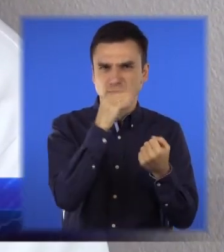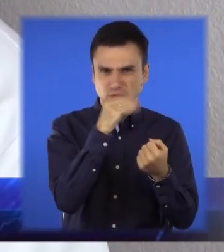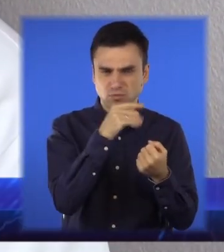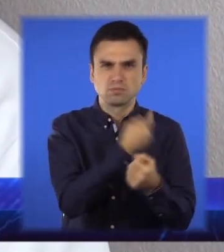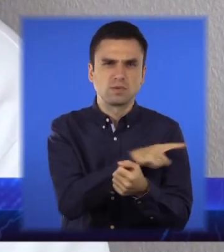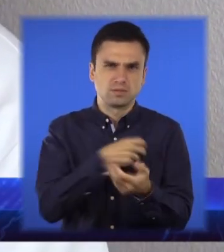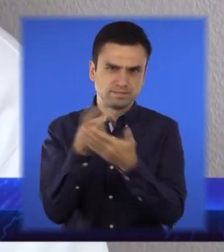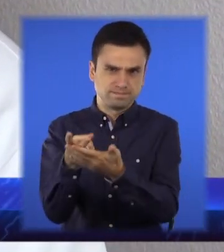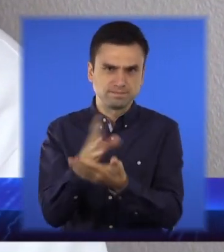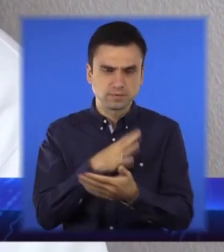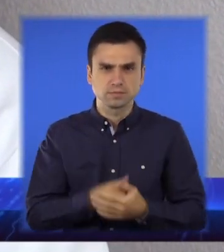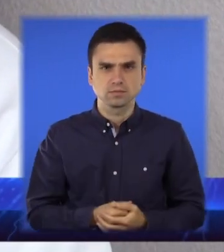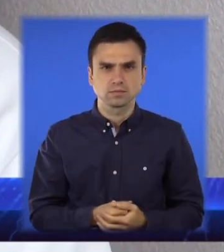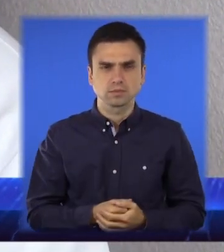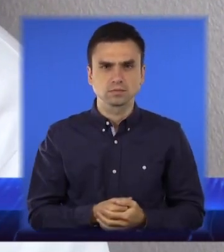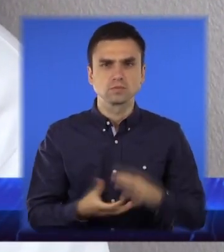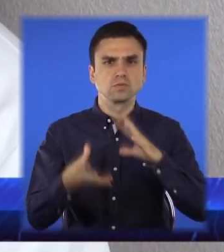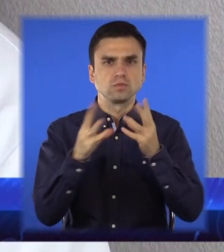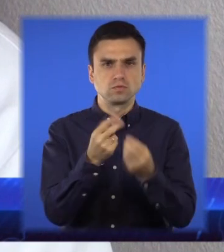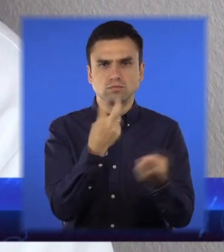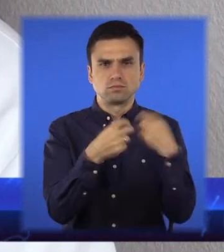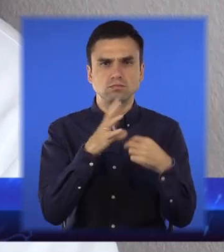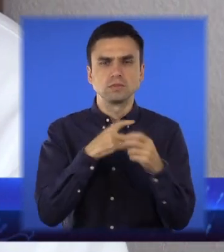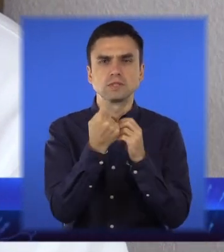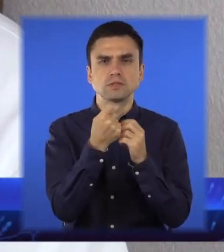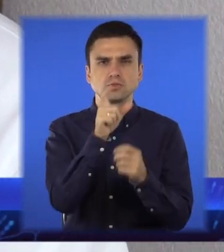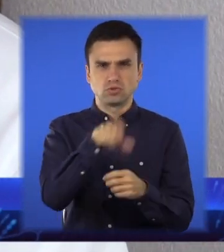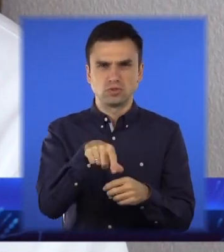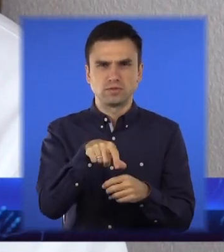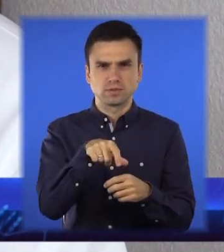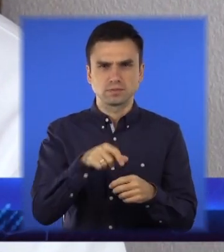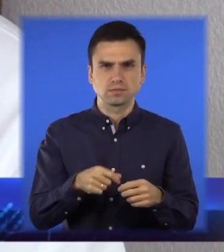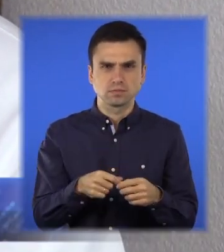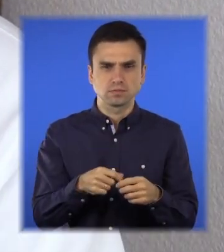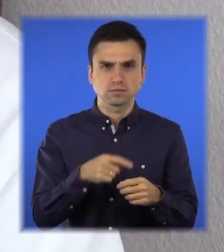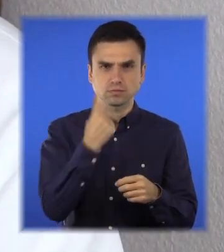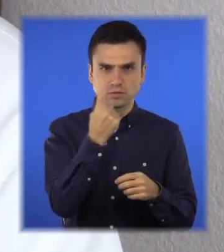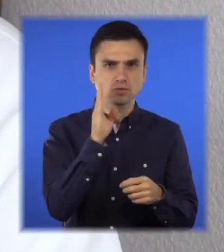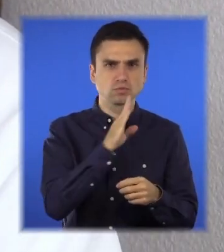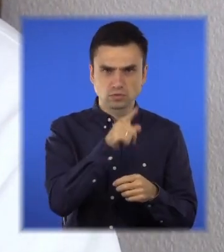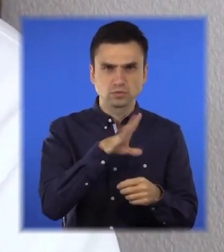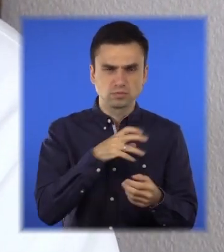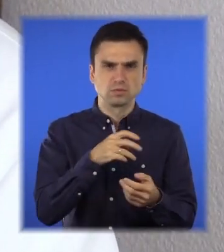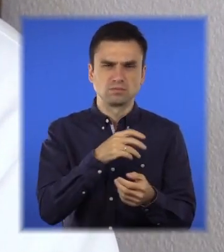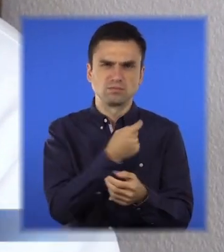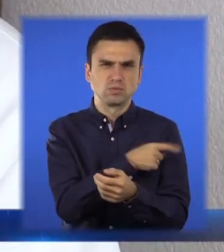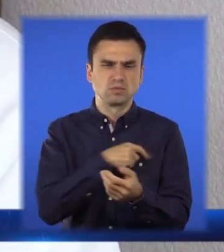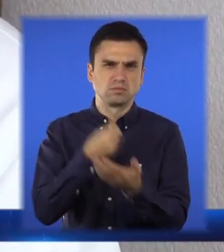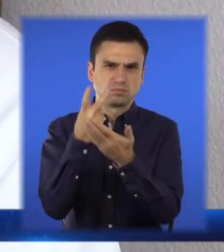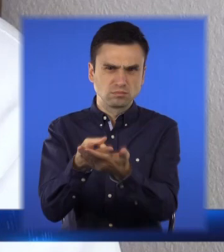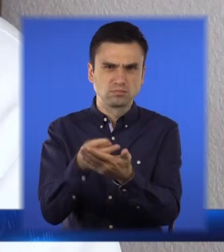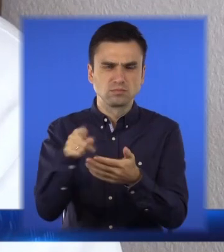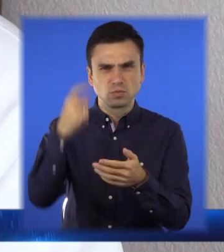звернулися 11 потерпілих. Одну поки що потерпілу ми госпіталізували до неврологічного відділення з діагнозом